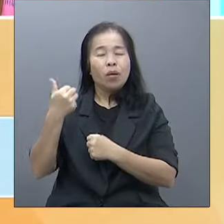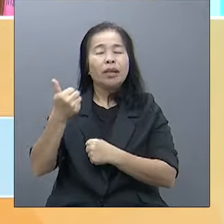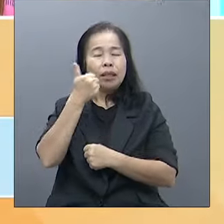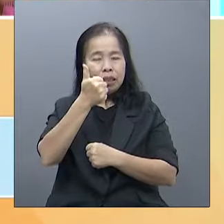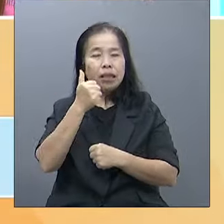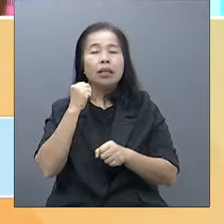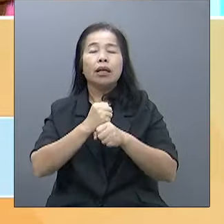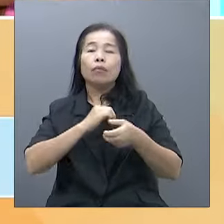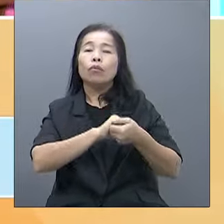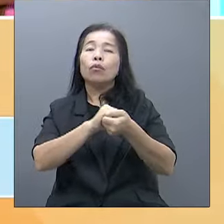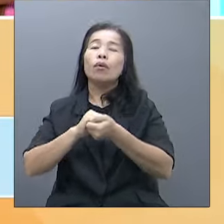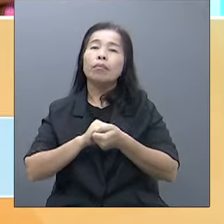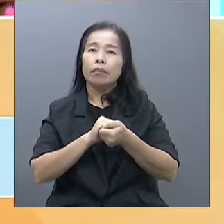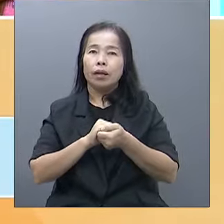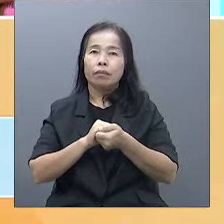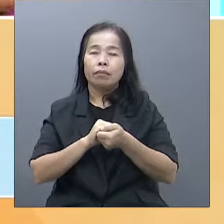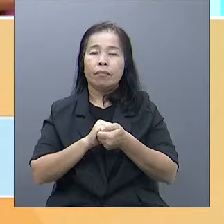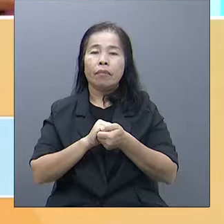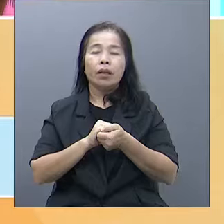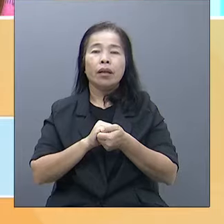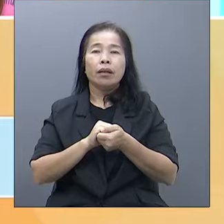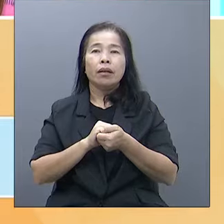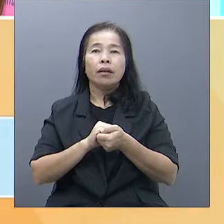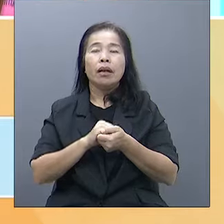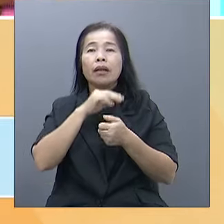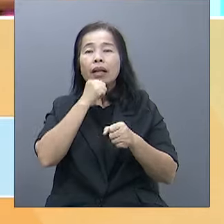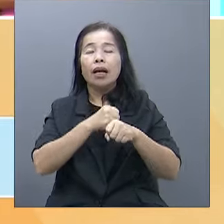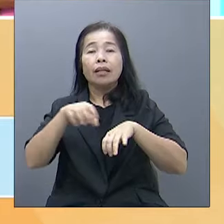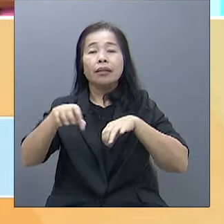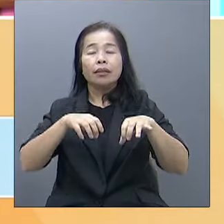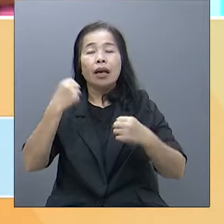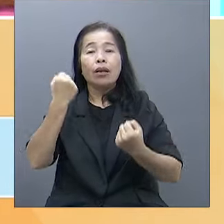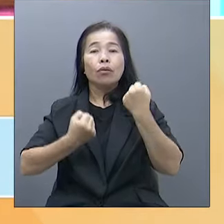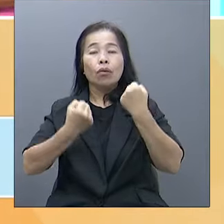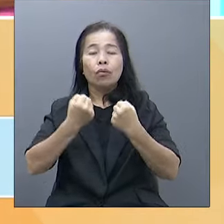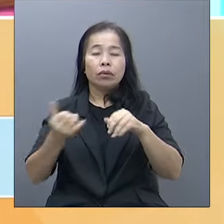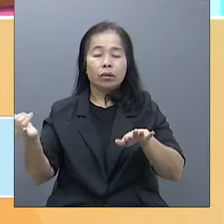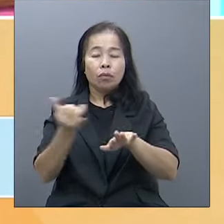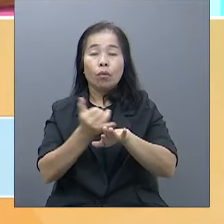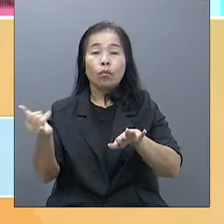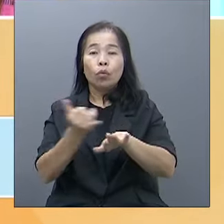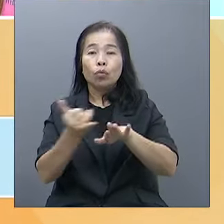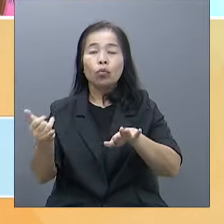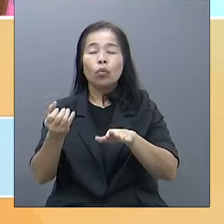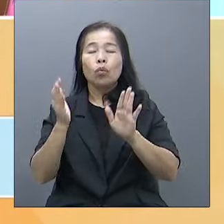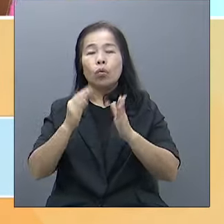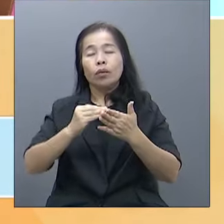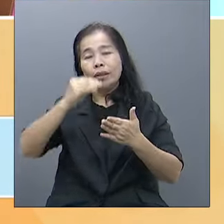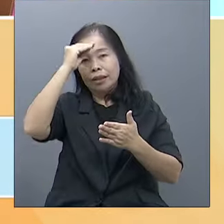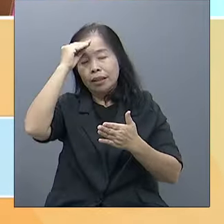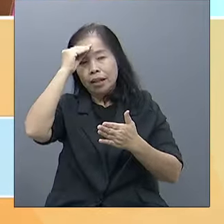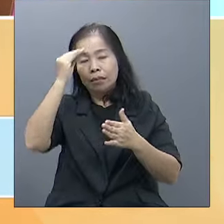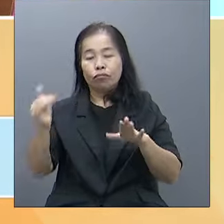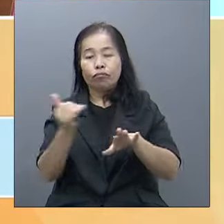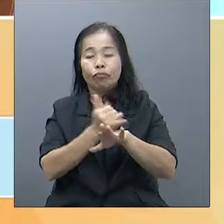มันจะทำให้อาจจะถ้าจัดรถรับส่งคือมีคุณครูไปกับรถซึ่งเด็กเนี่ยควรจะ